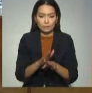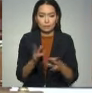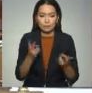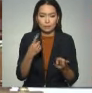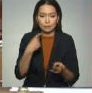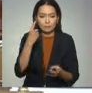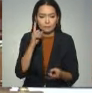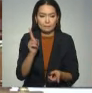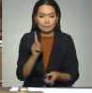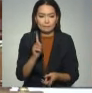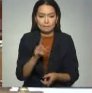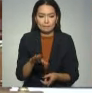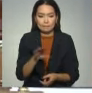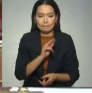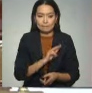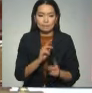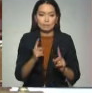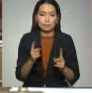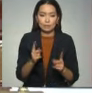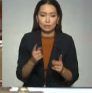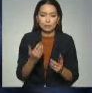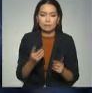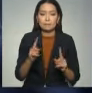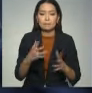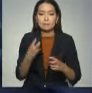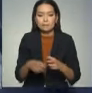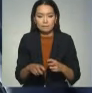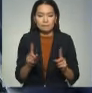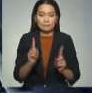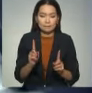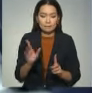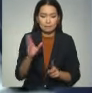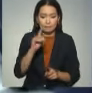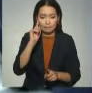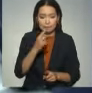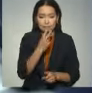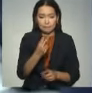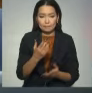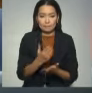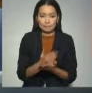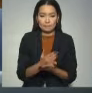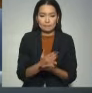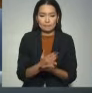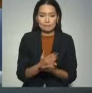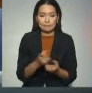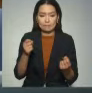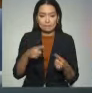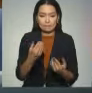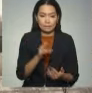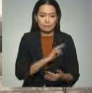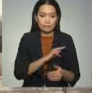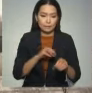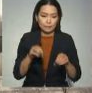уроки, провести расследование, почему это произошло, и будем принимать соответствующие